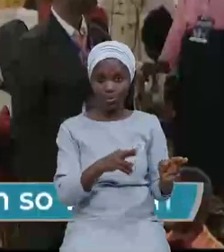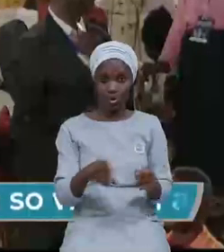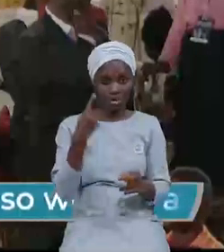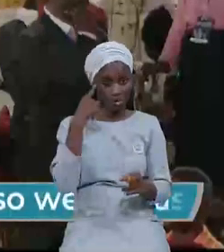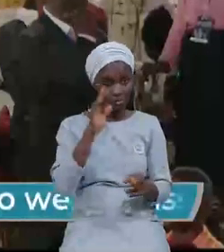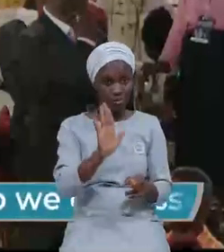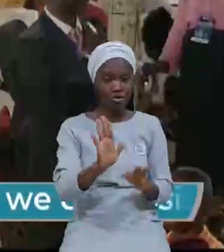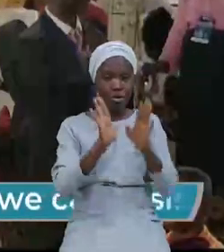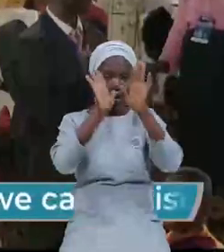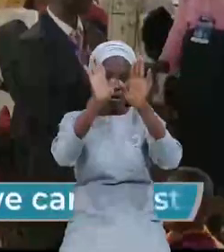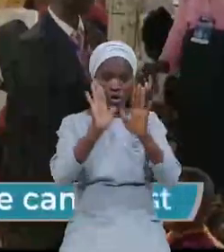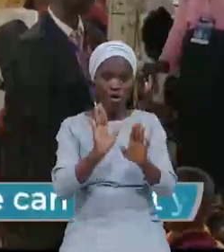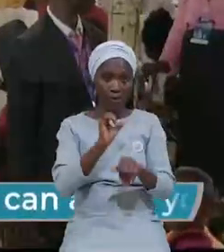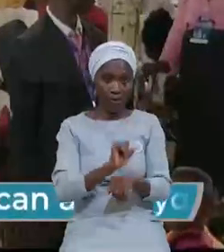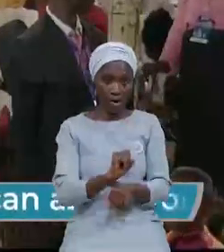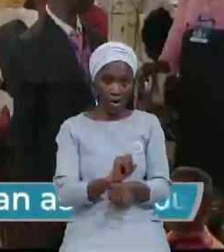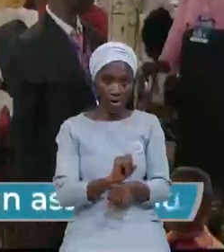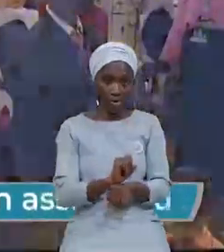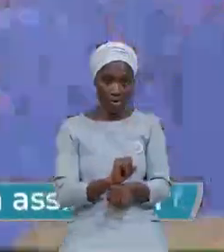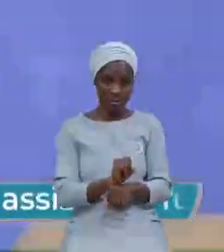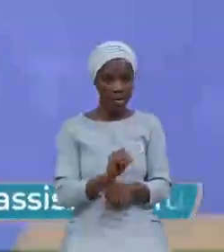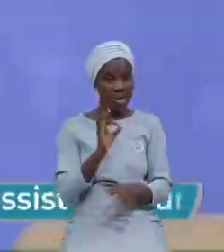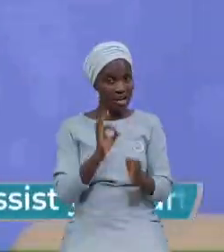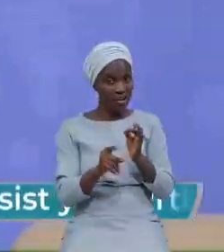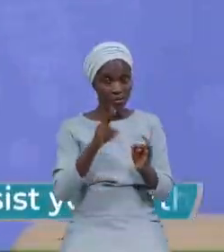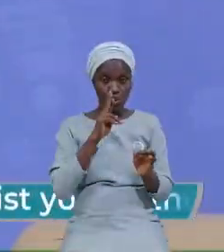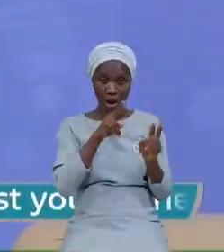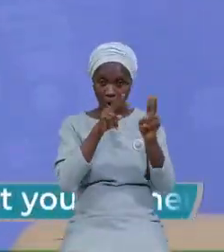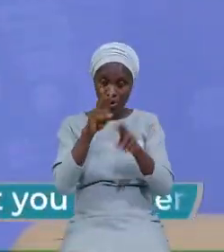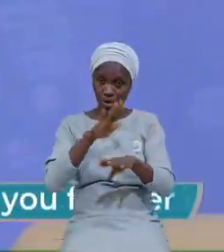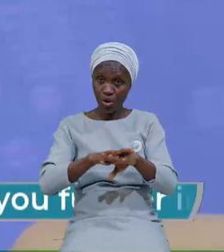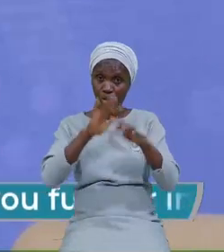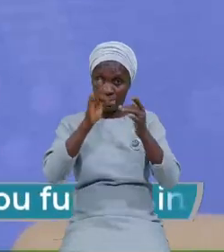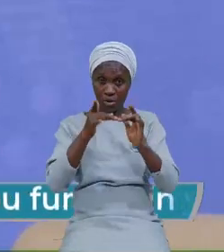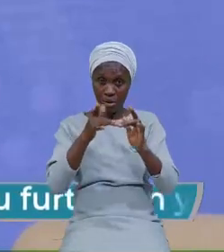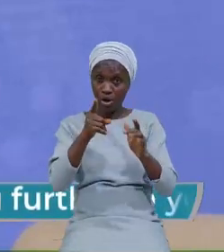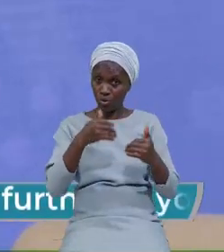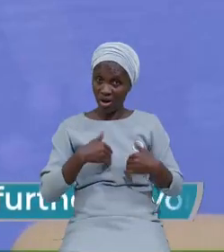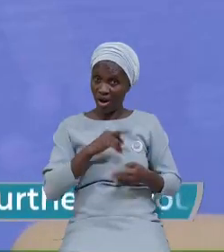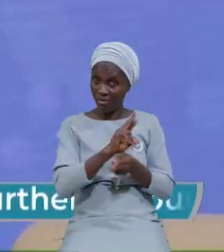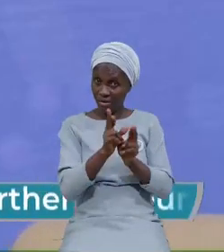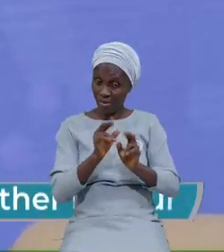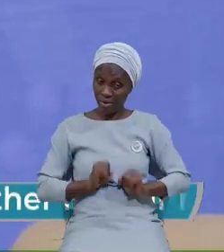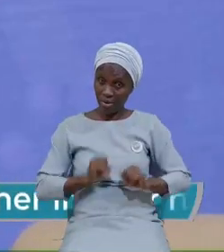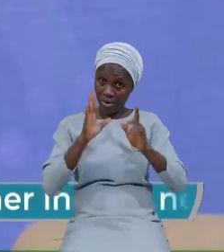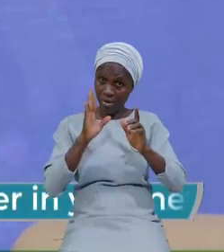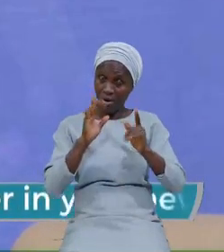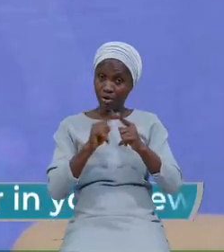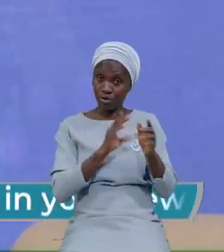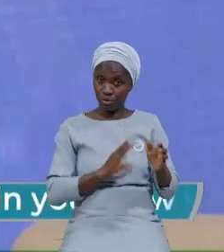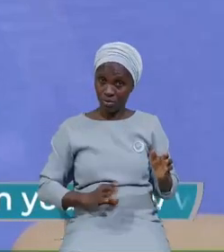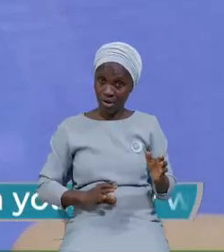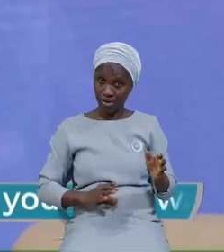préparez-vous pour votre miracle une fois encore si vous n suivez en ligne don votre vie à Christ après le